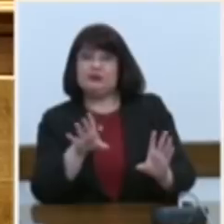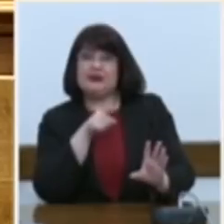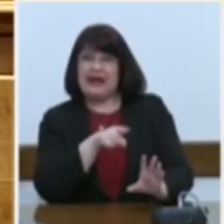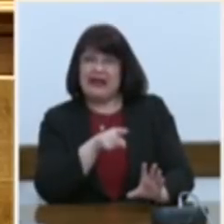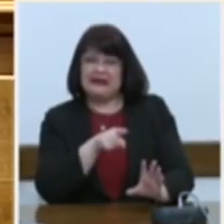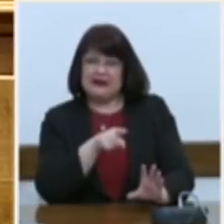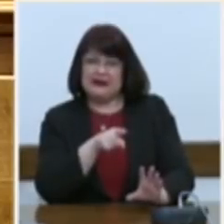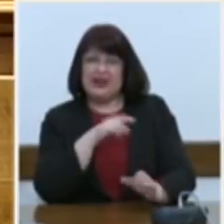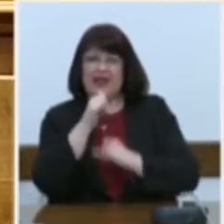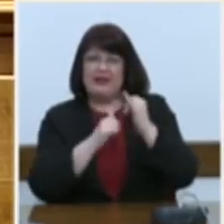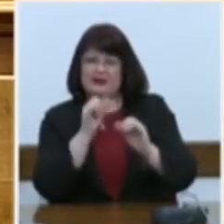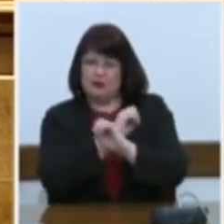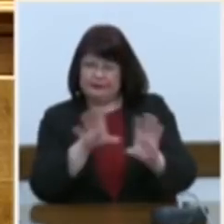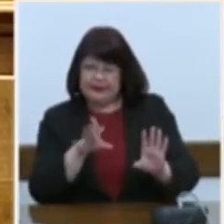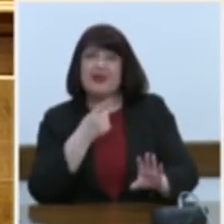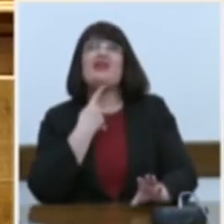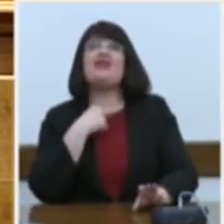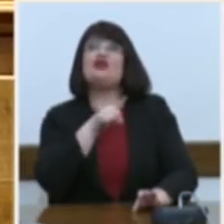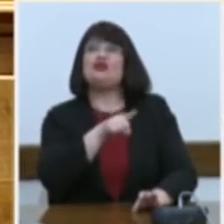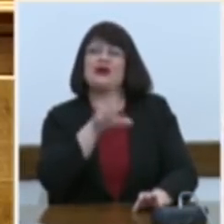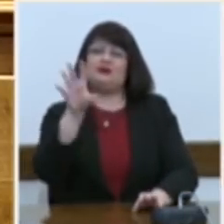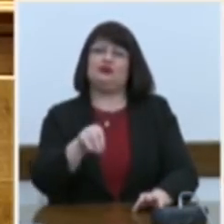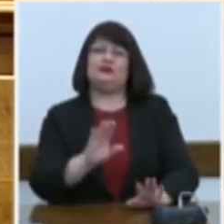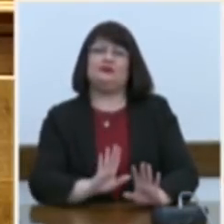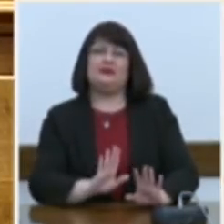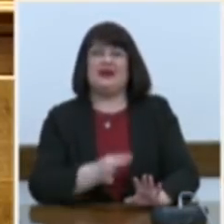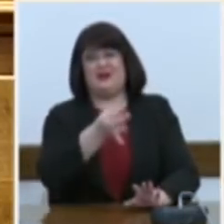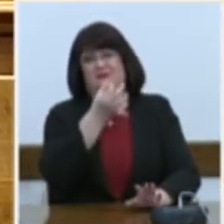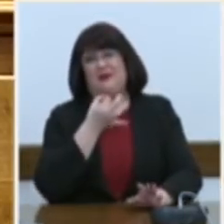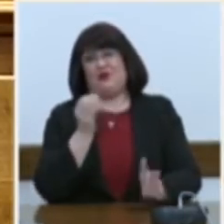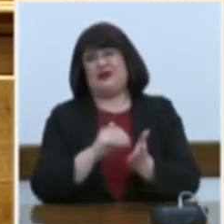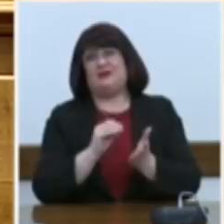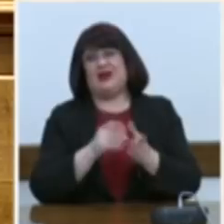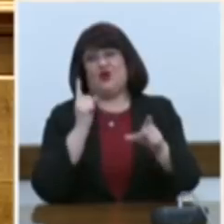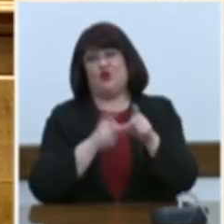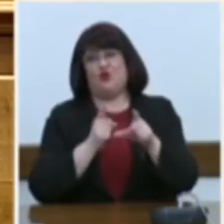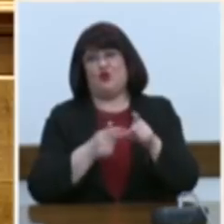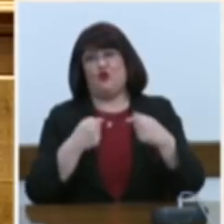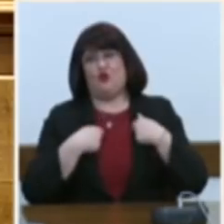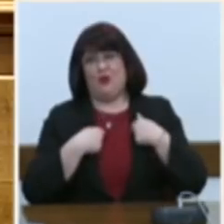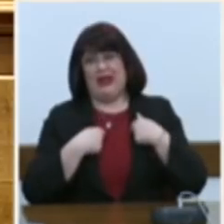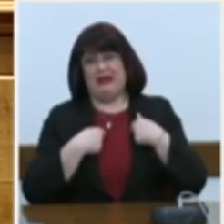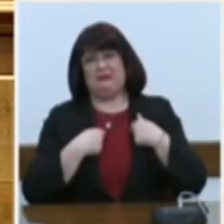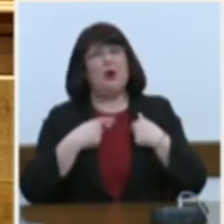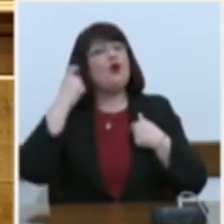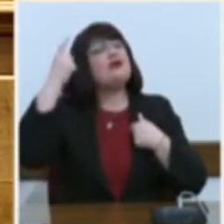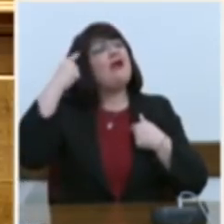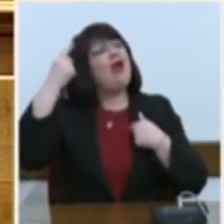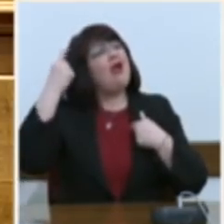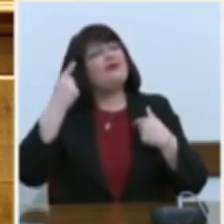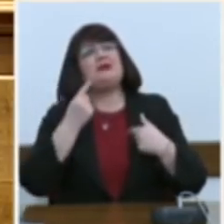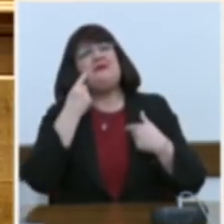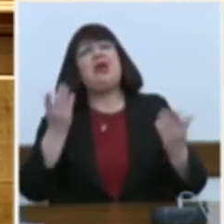να υπάρξει στο διαδίκτυο. Και μην αρχίσετε πάλι να λέτε ότι το ΚΚΕ βλέπει φαντάσματα, γιατί